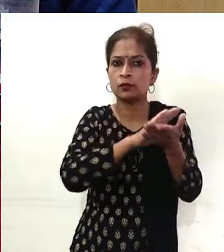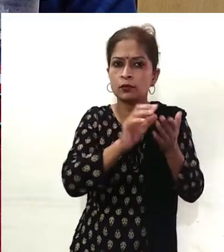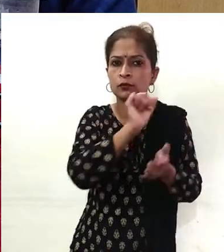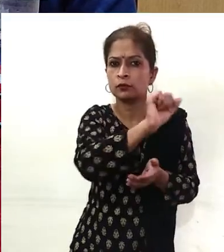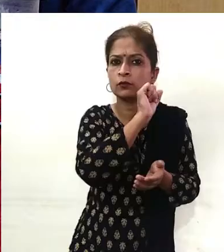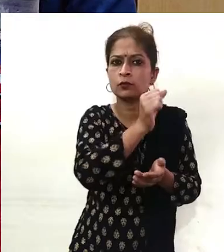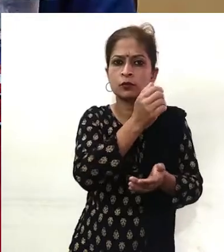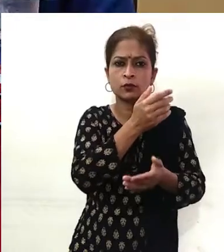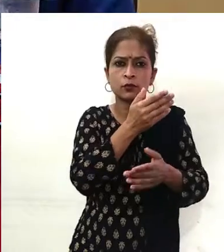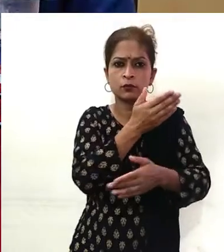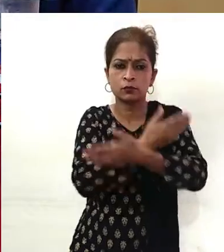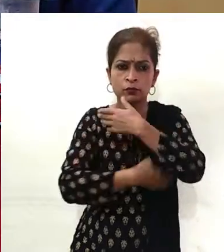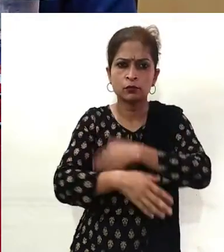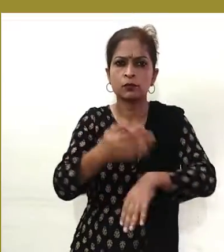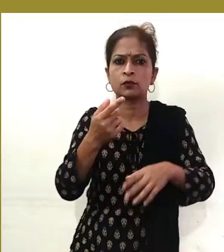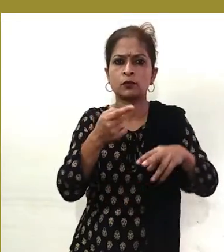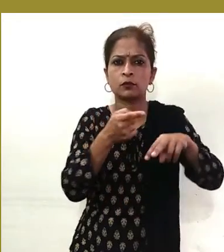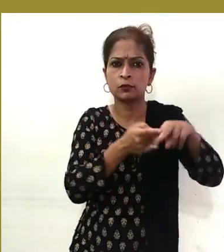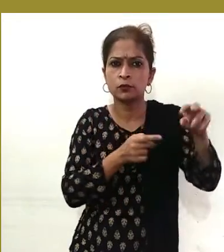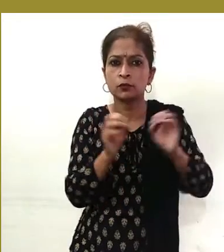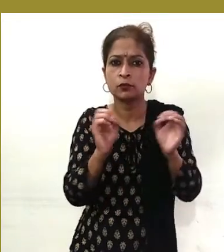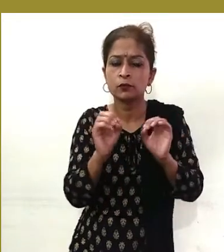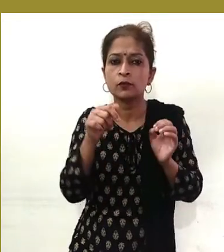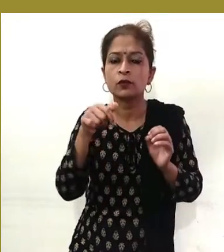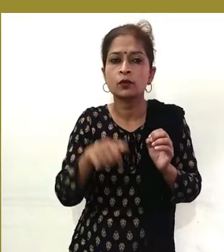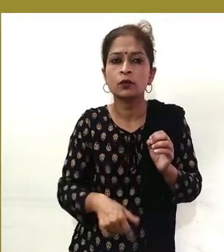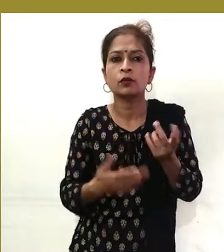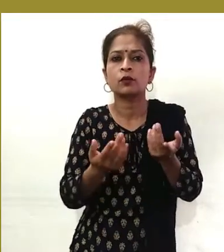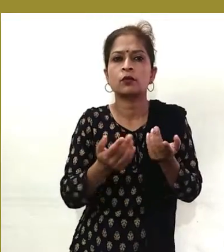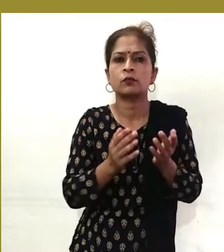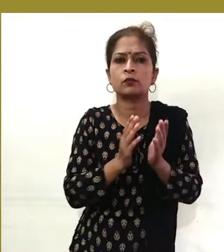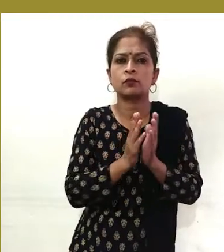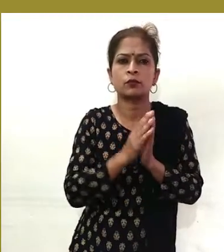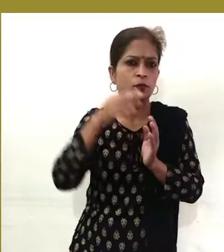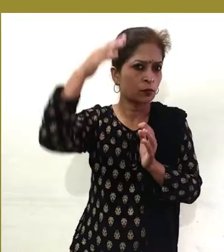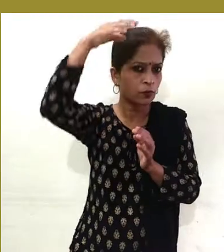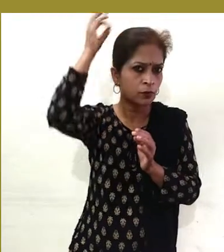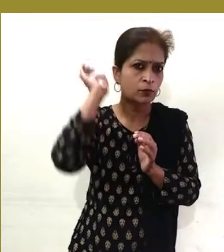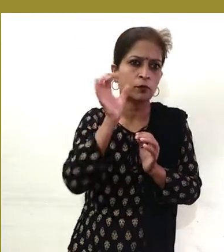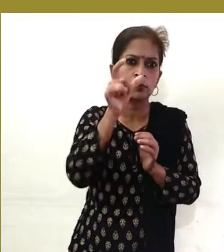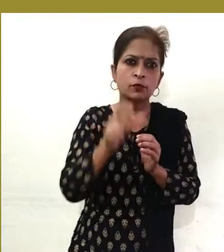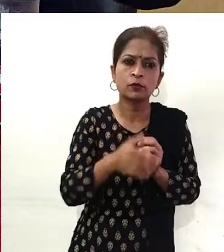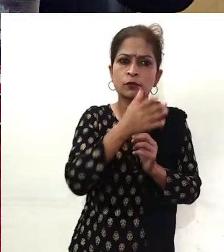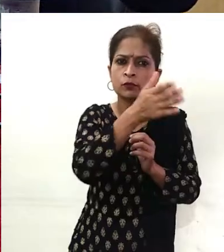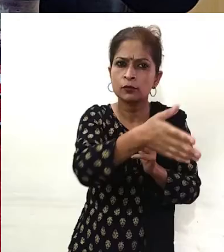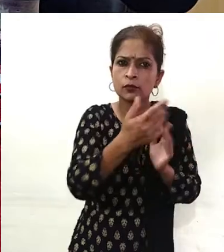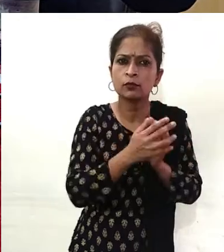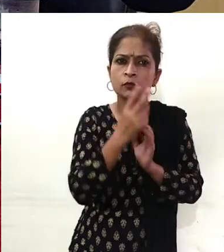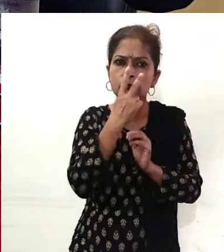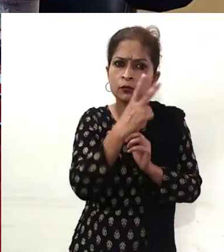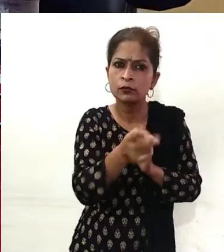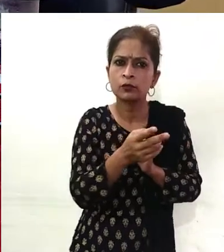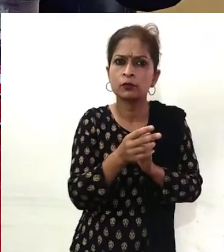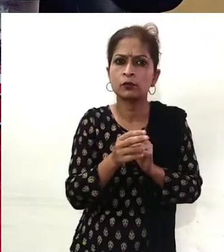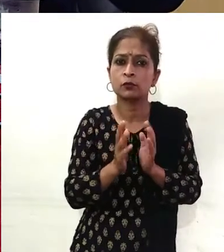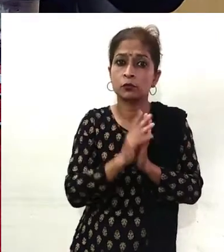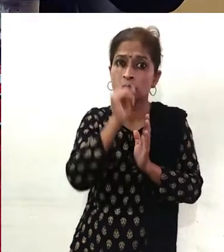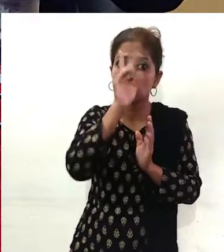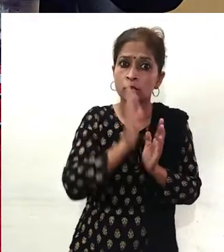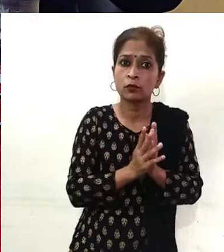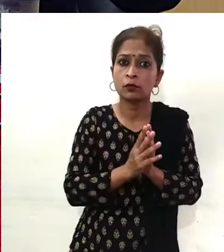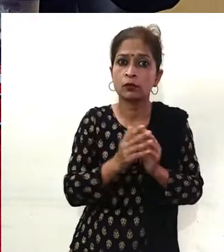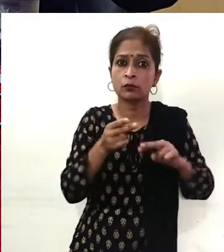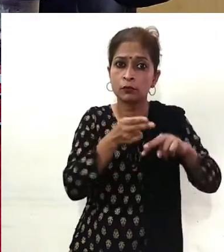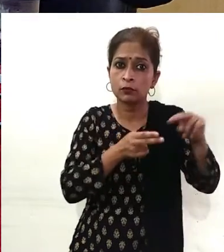जब आचार्य तुलसीदास जाते हैं जगन्नाथपुरी, देखते हैं कि भाई ये कैसा ब्रह्म जिसके कि पैर नहीं फिर भी चलता